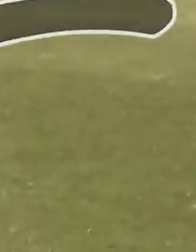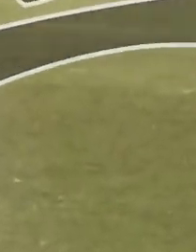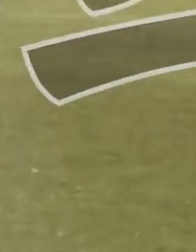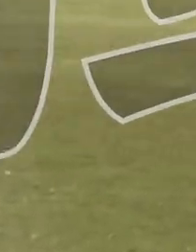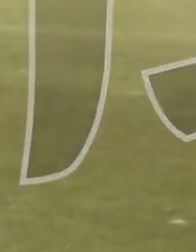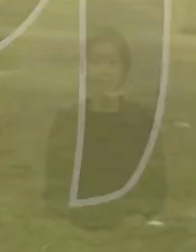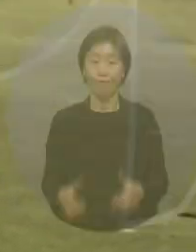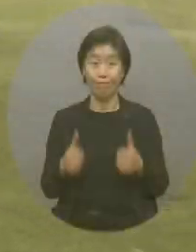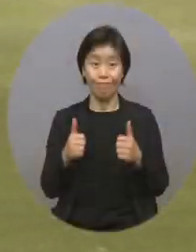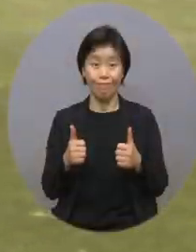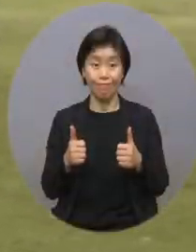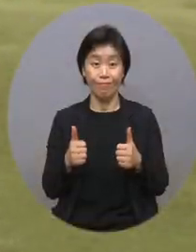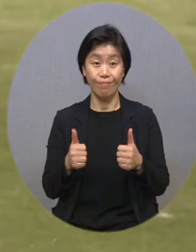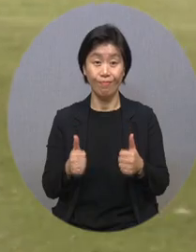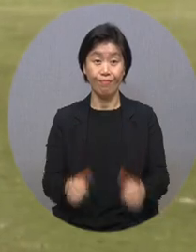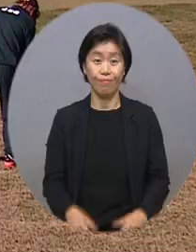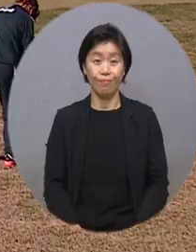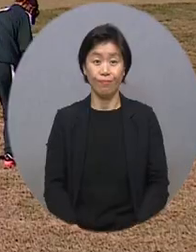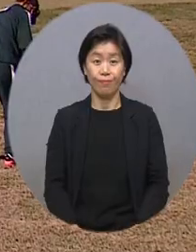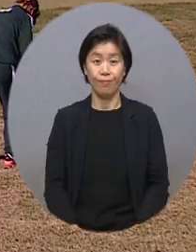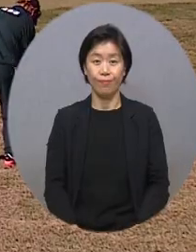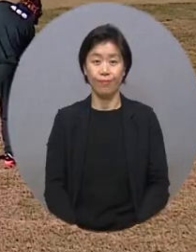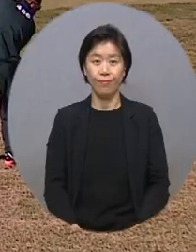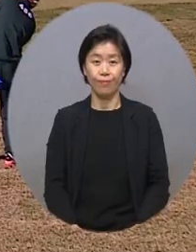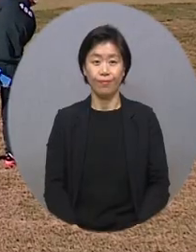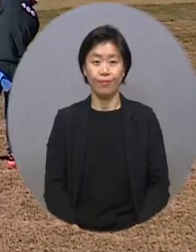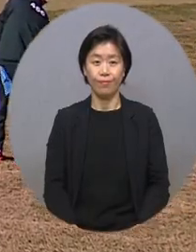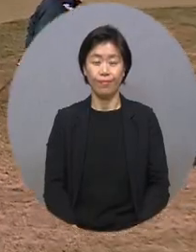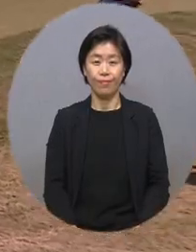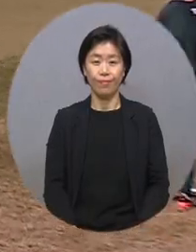어, 나이스. 나이스.